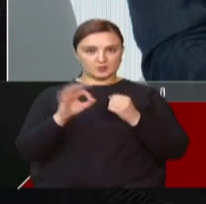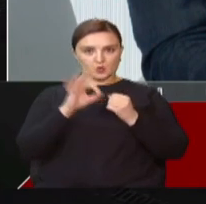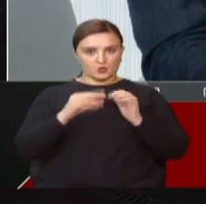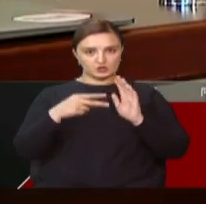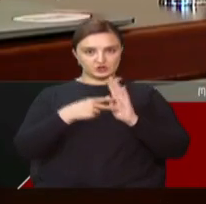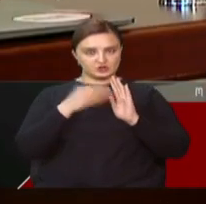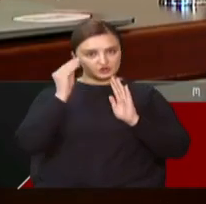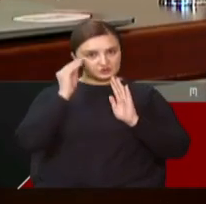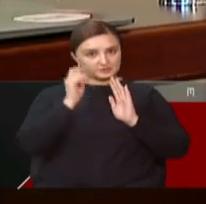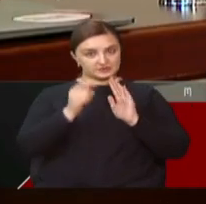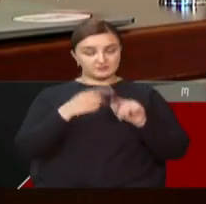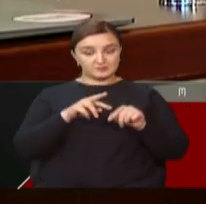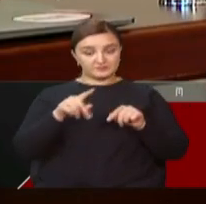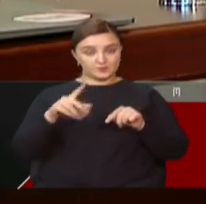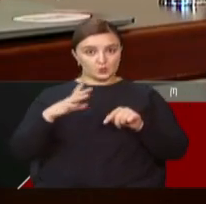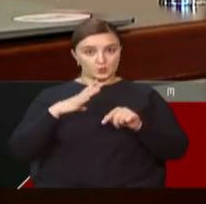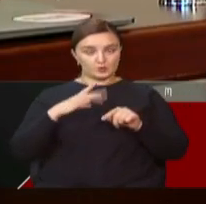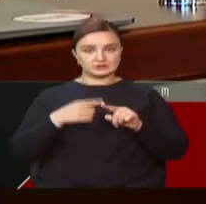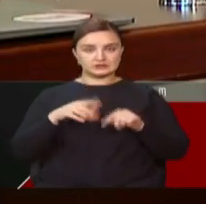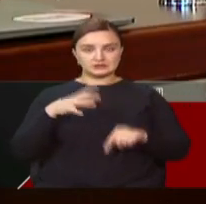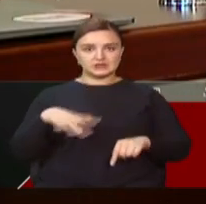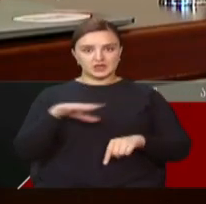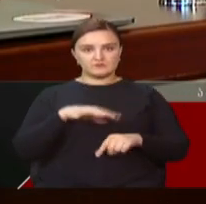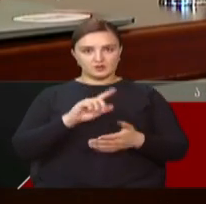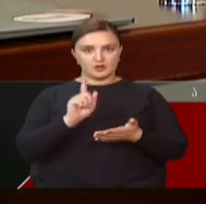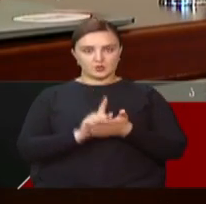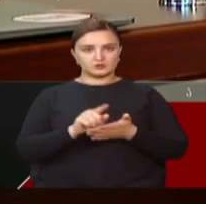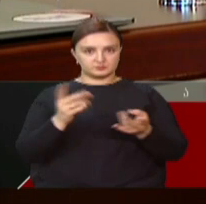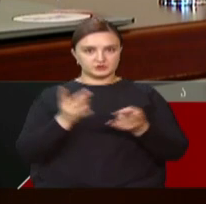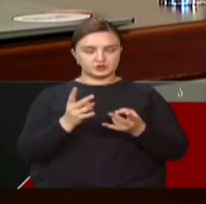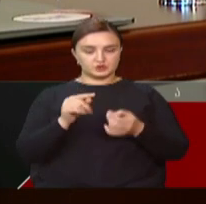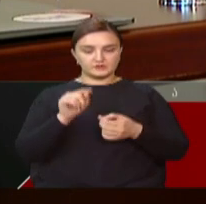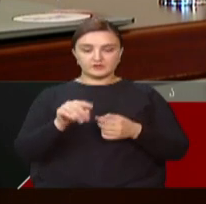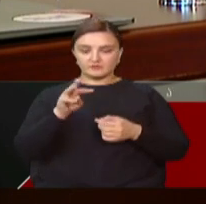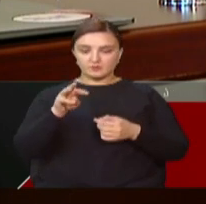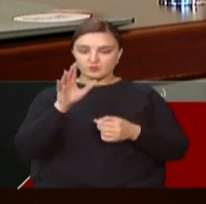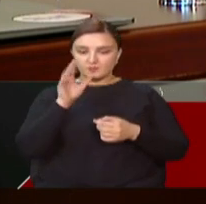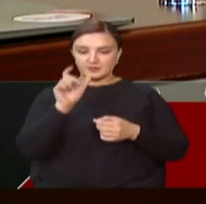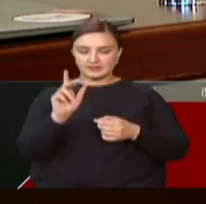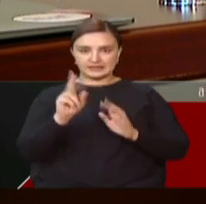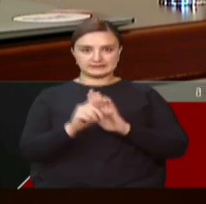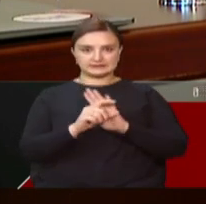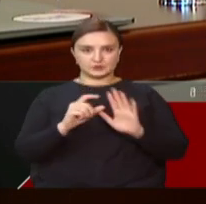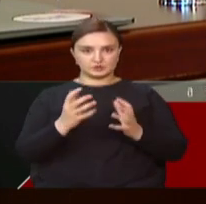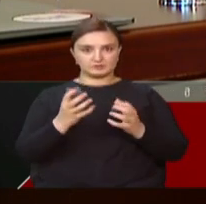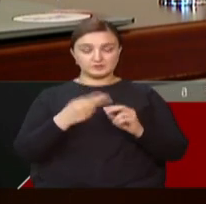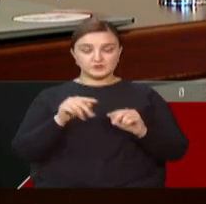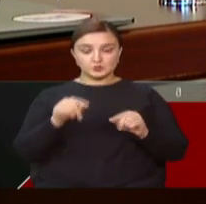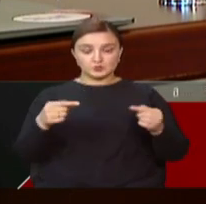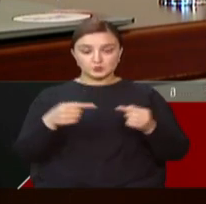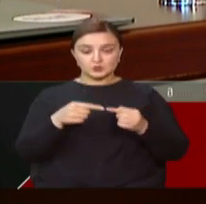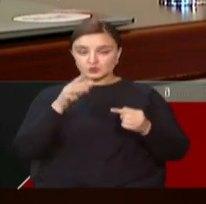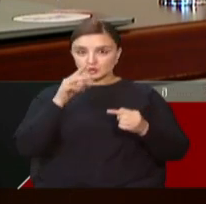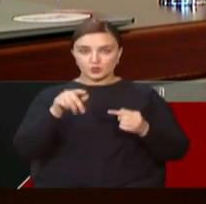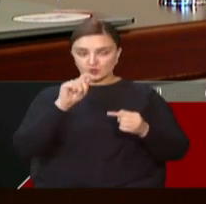რომ ასე რომ ყოფილიყო, საქართველო აპრიორი იმსახურებდა თუნდაც იმ მომენტში კანდიდატ სტატუსის მიღებას, იმიტომ რომ ზუსტად იმ მომენტში, როდესაც